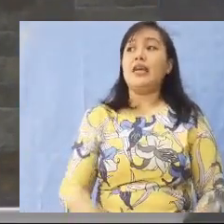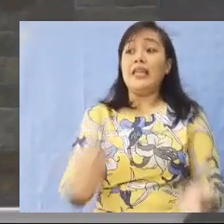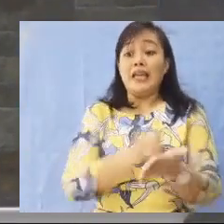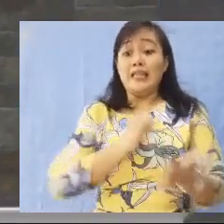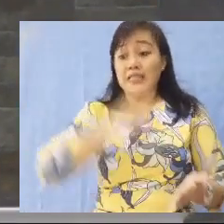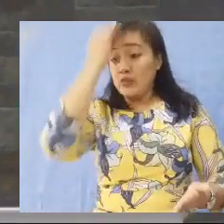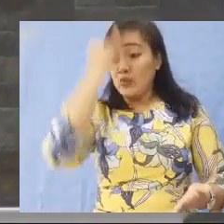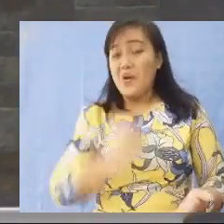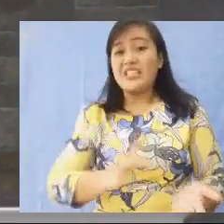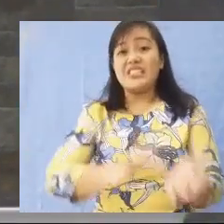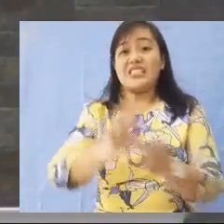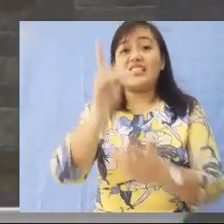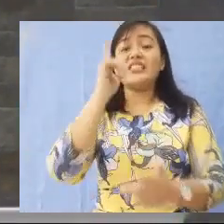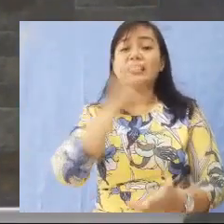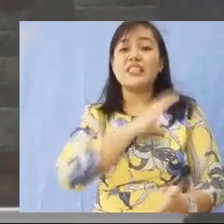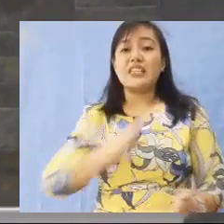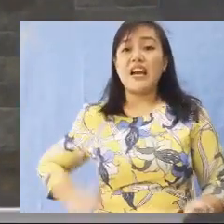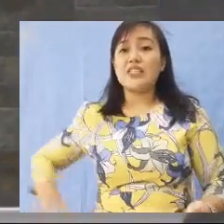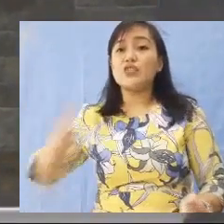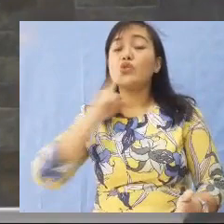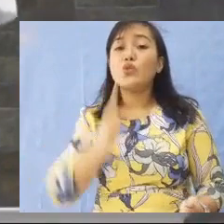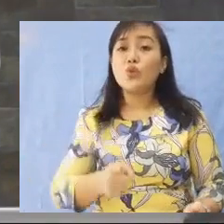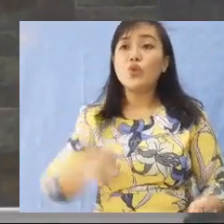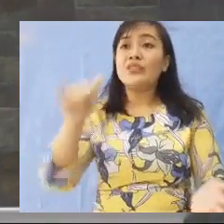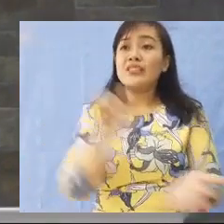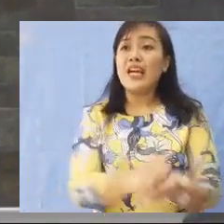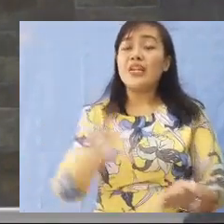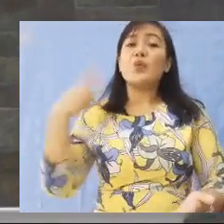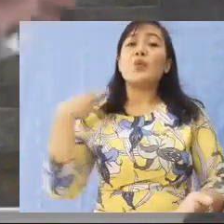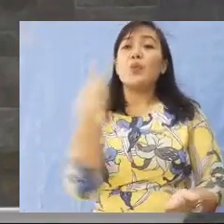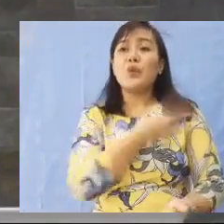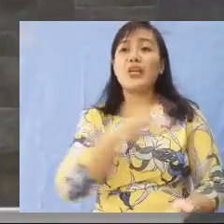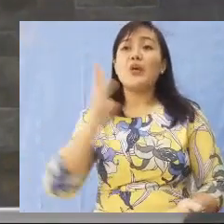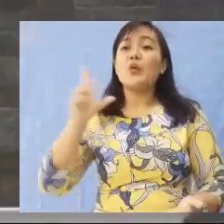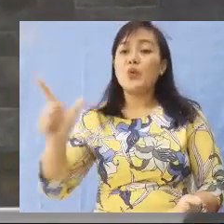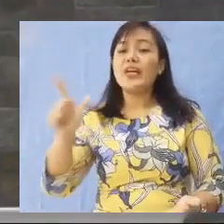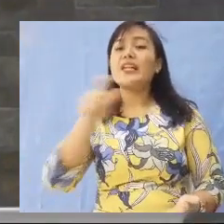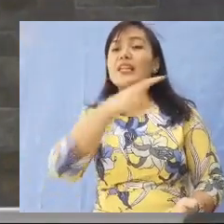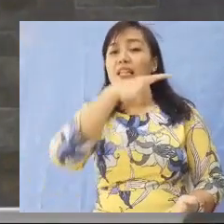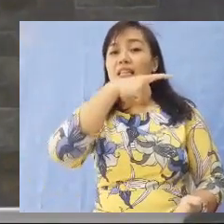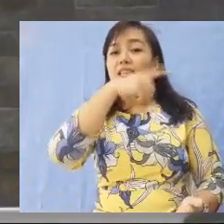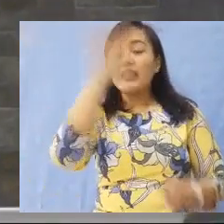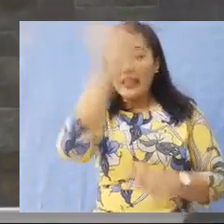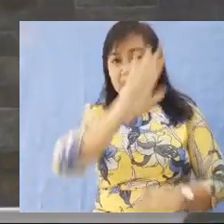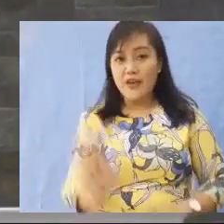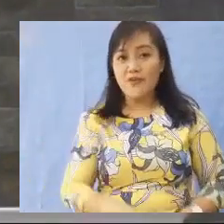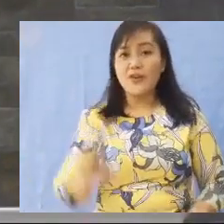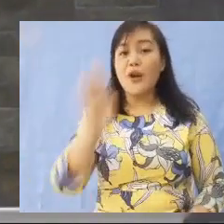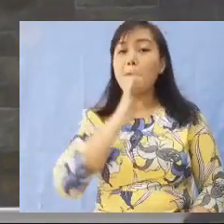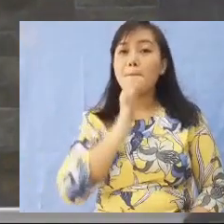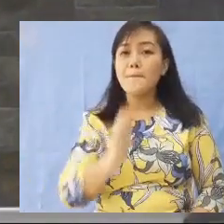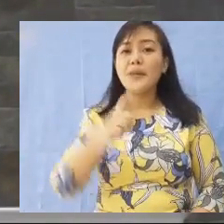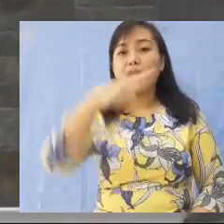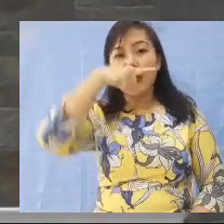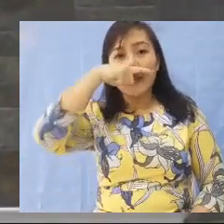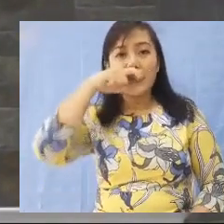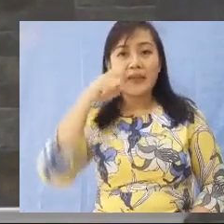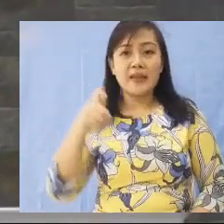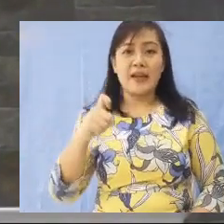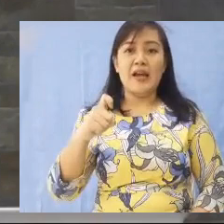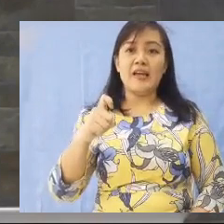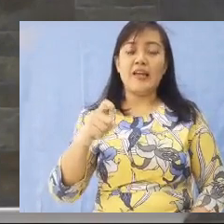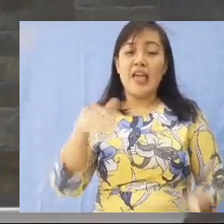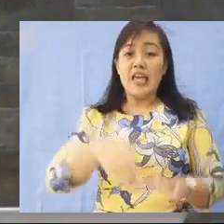mauuhaw. Bakit? Meron ng bukal sa iyong puso, sa iyong pagkatao, by the person of the